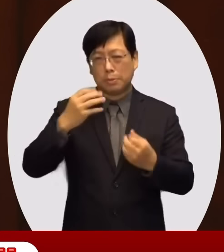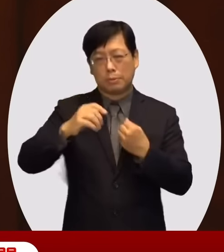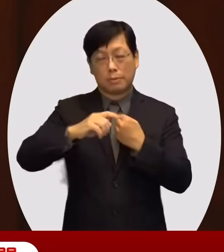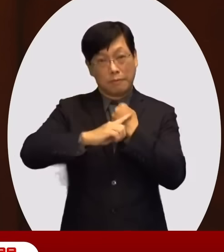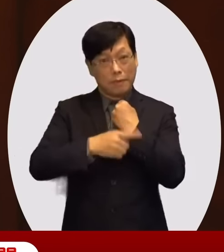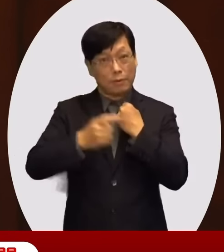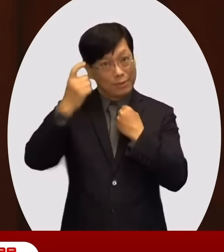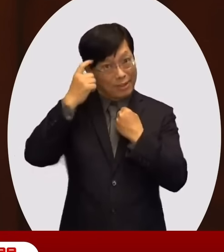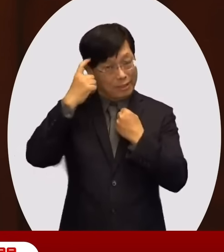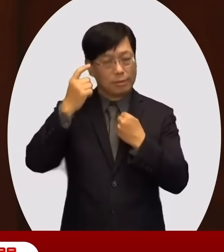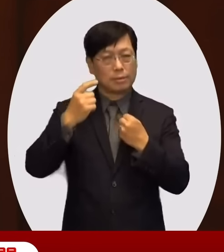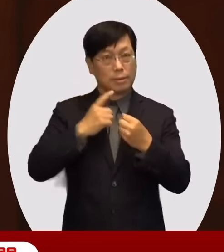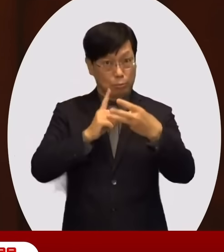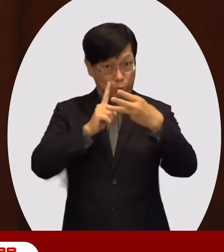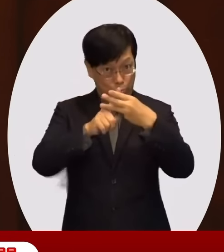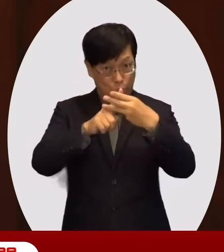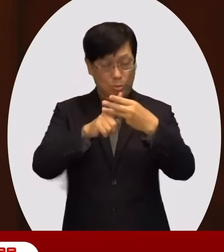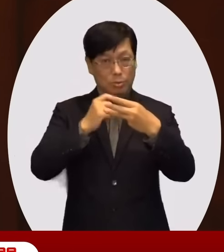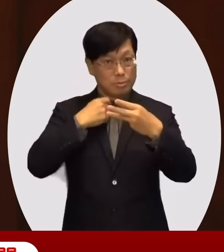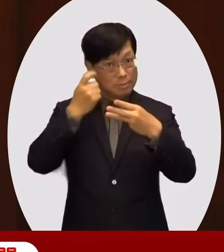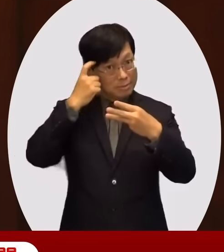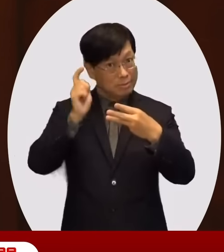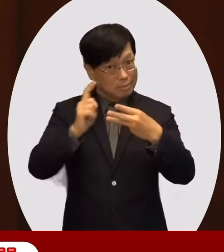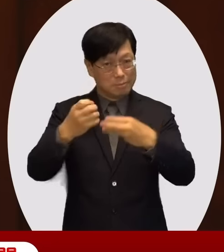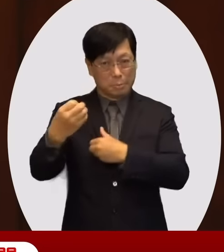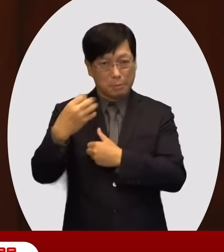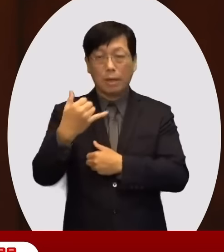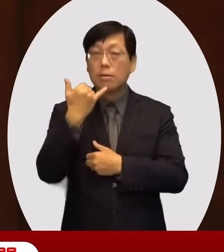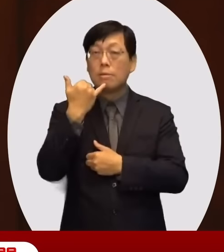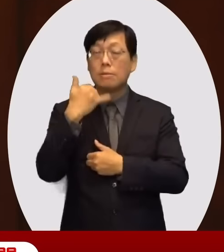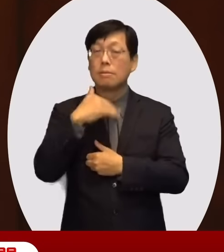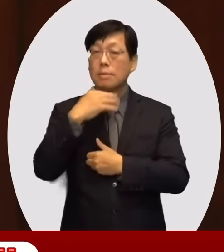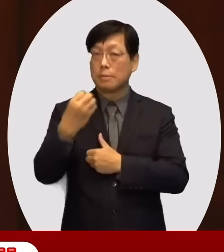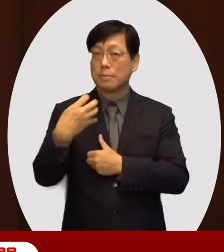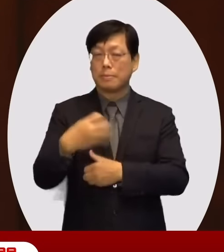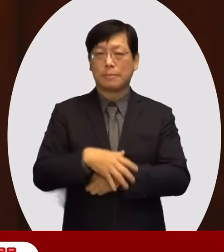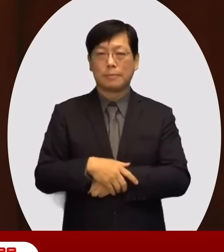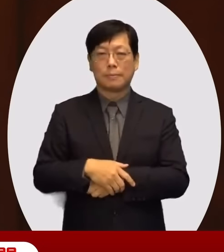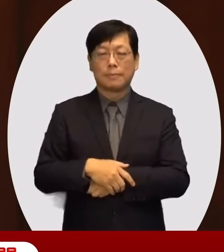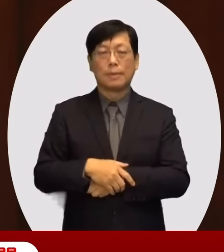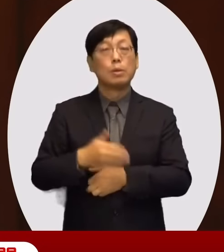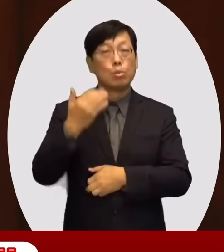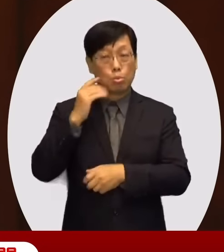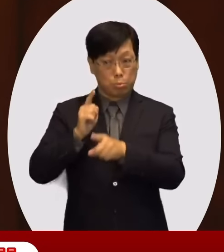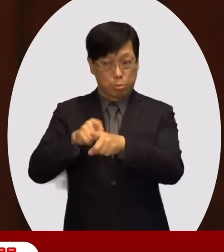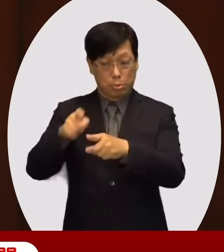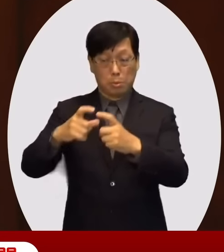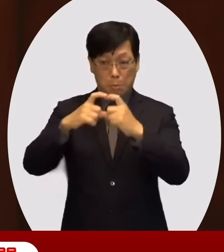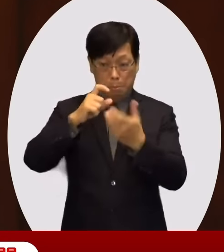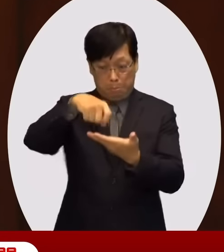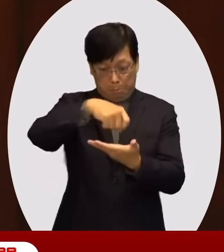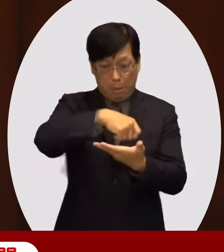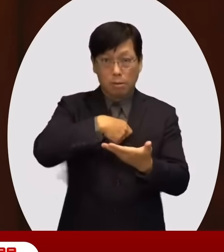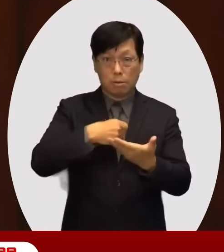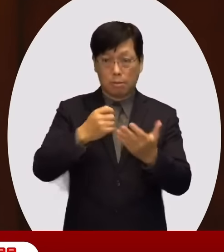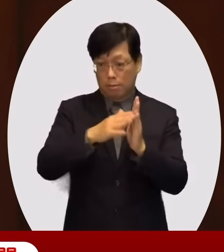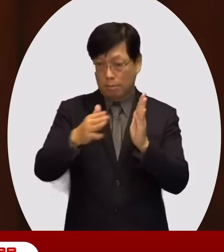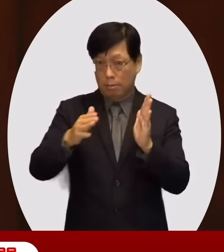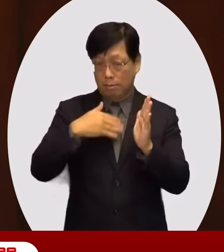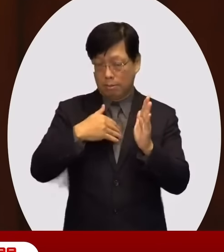有一个概念核心，那概念核心是什么，能不能待会请您说明一下。如果按照你答辩书同一页